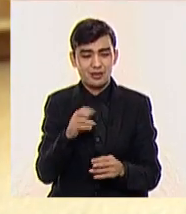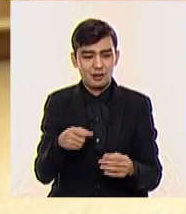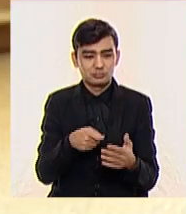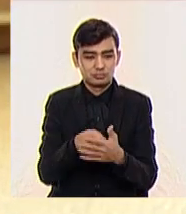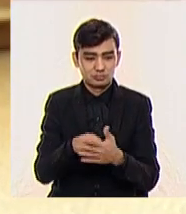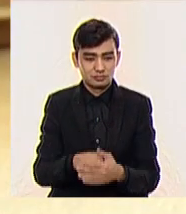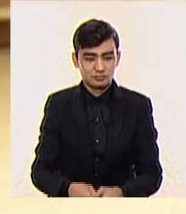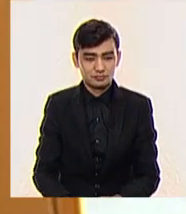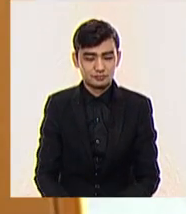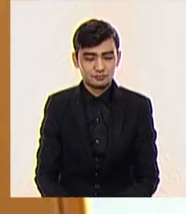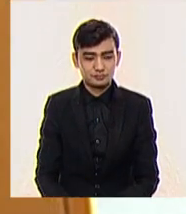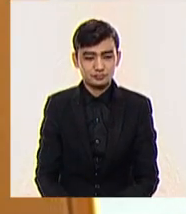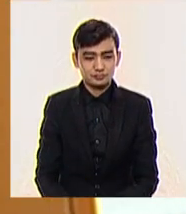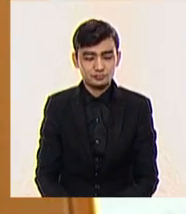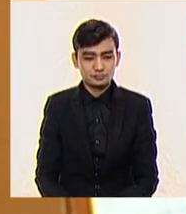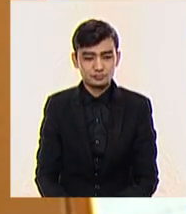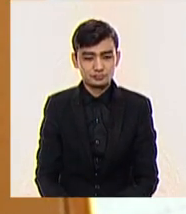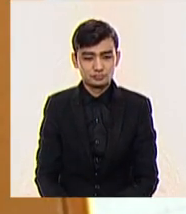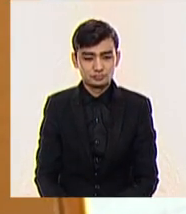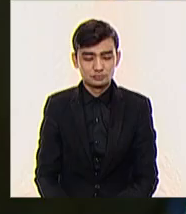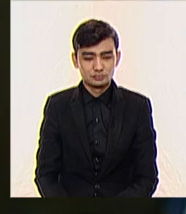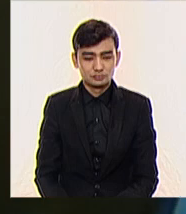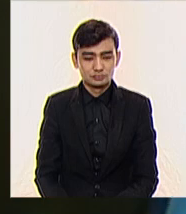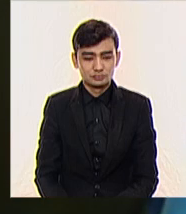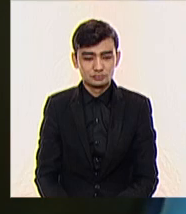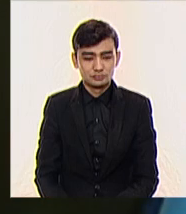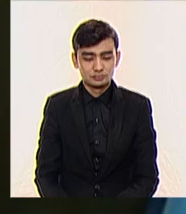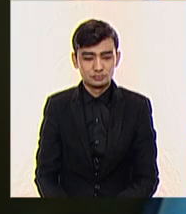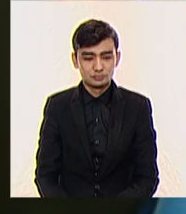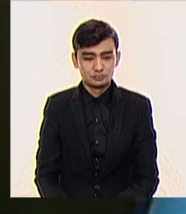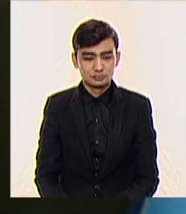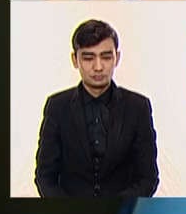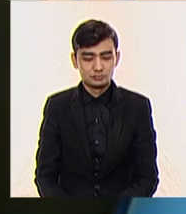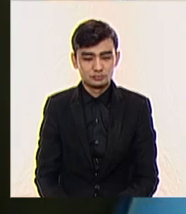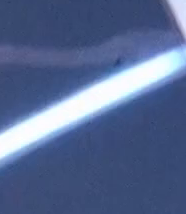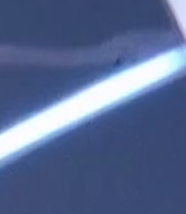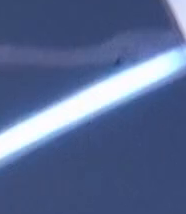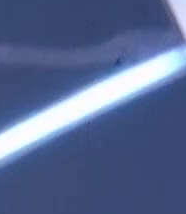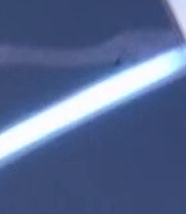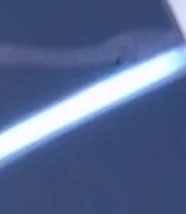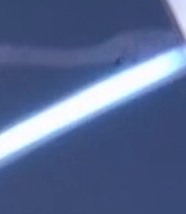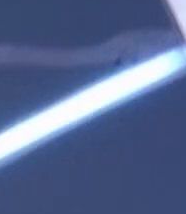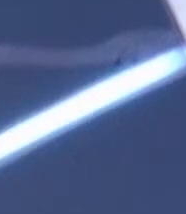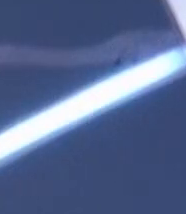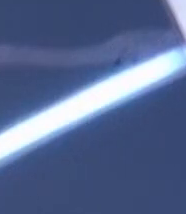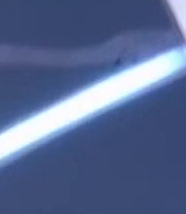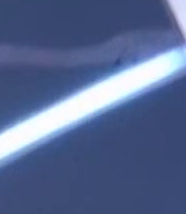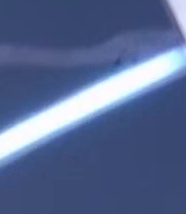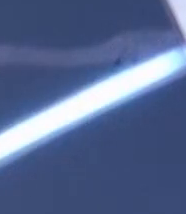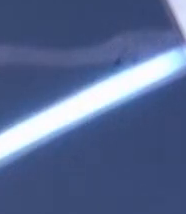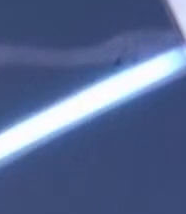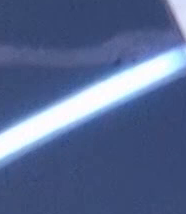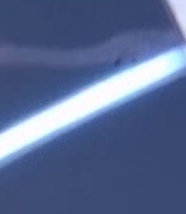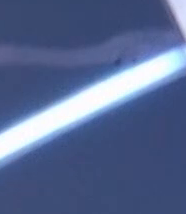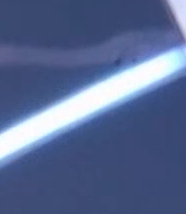питание. Ардак Камал, Сергей Шуйский, Информбюро, Алматы. Еще больше важной и